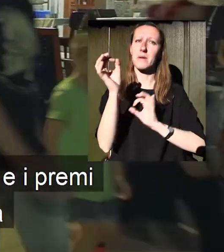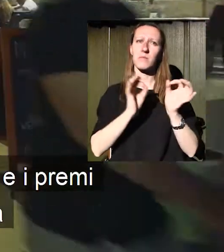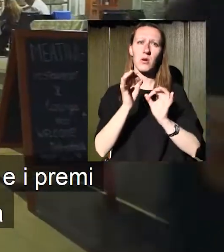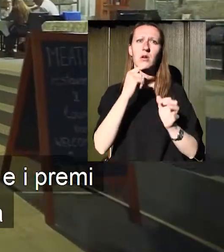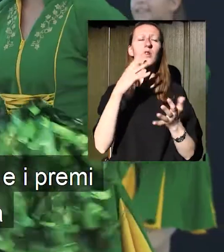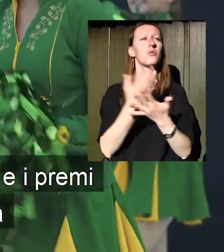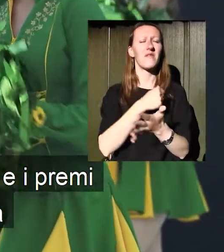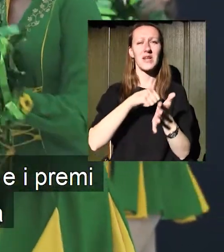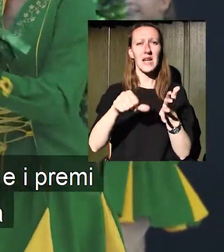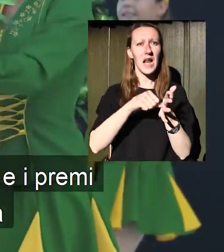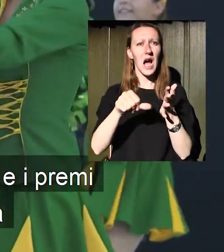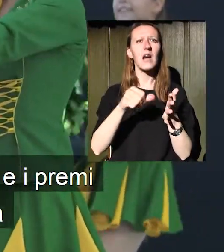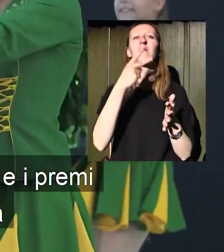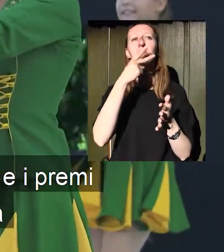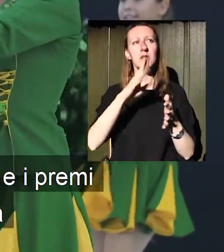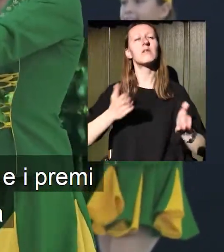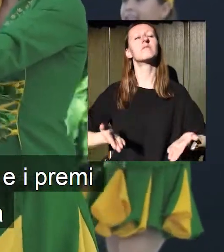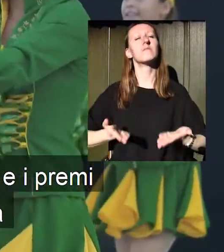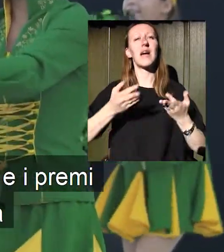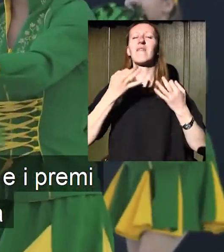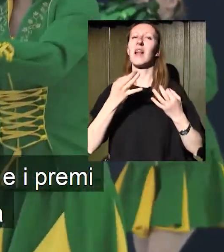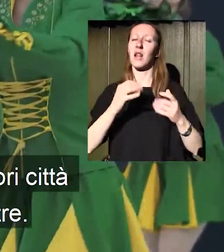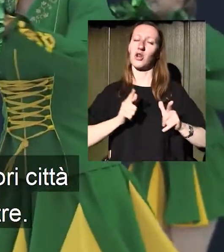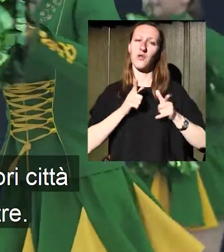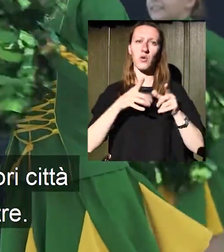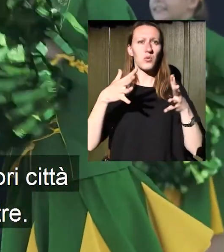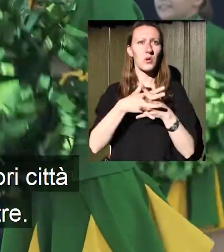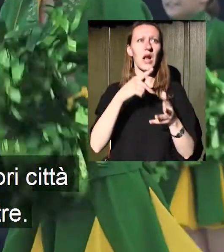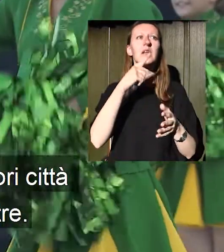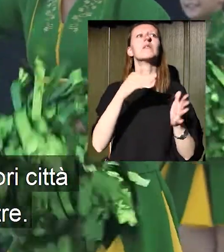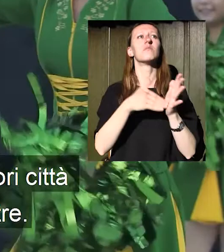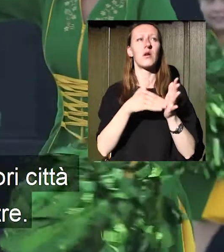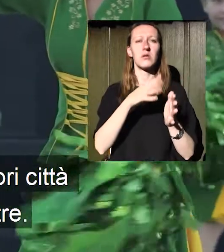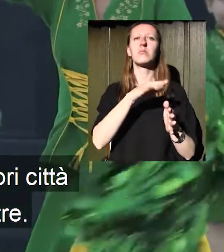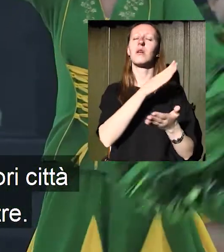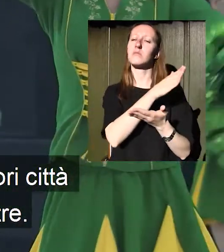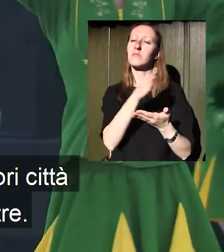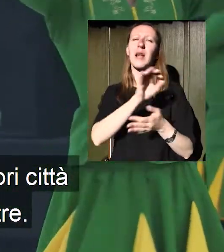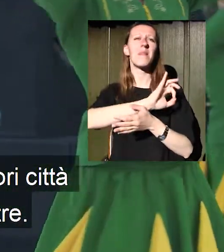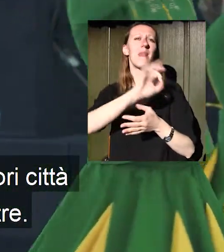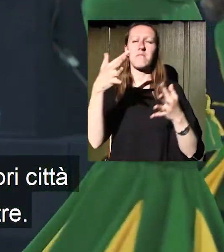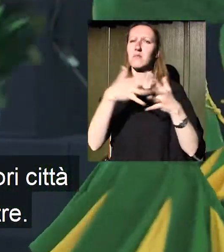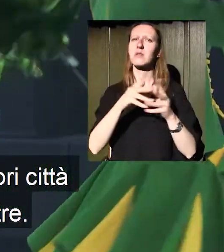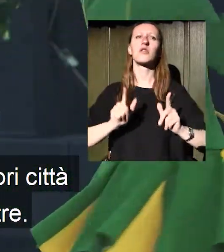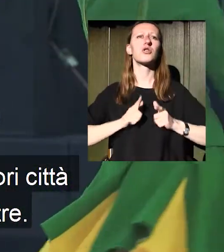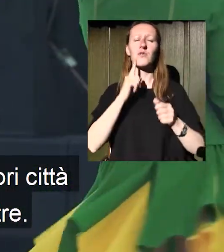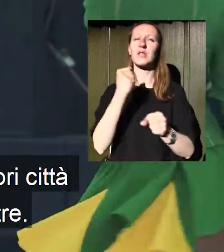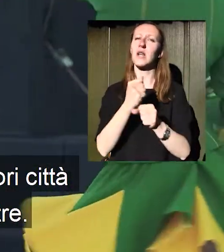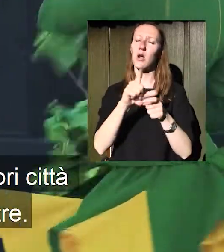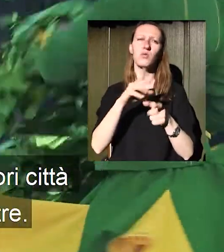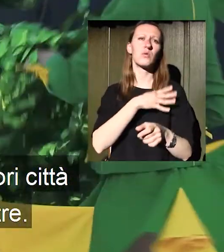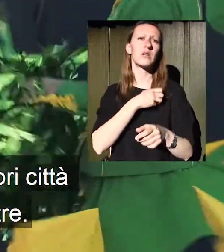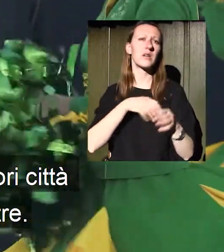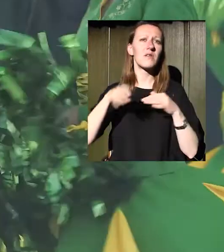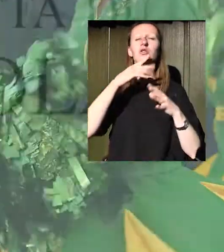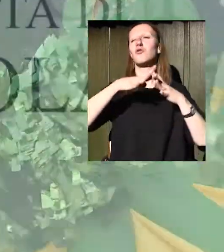i dobivene nagrade utječu na podizanje kvalitete života u gradu, te je zasluženo svrstana među najbolje gradove za život i rad u Hrvatskoj, a